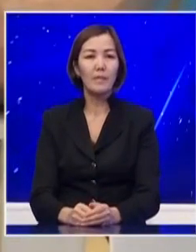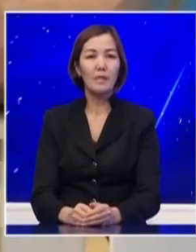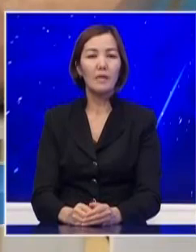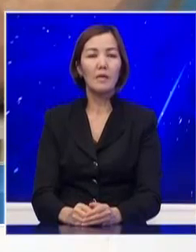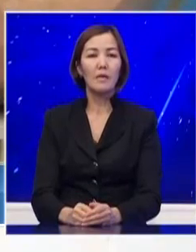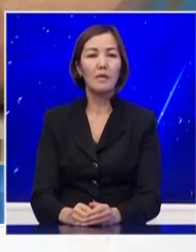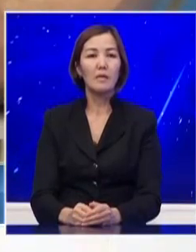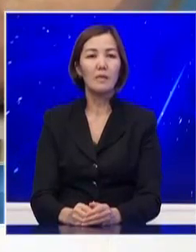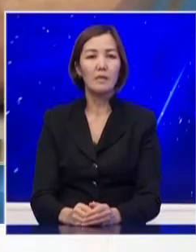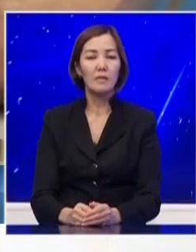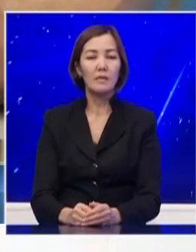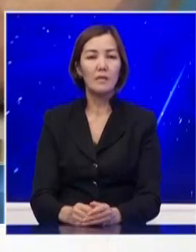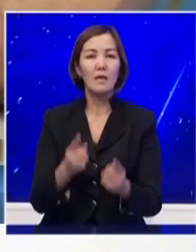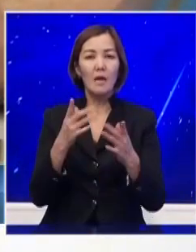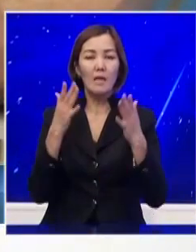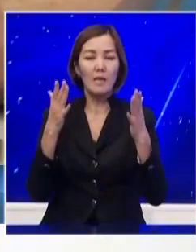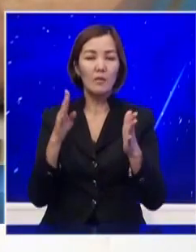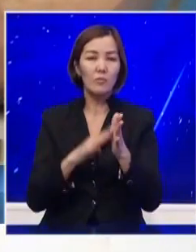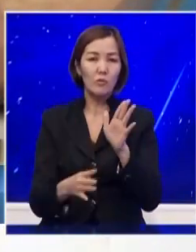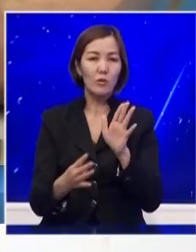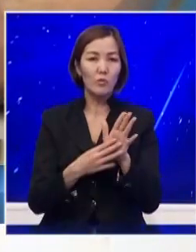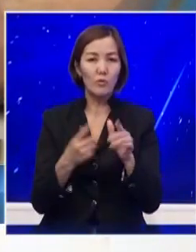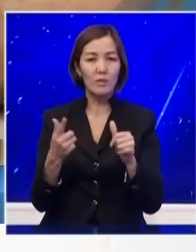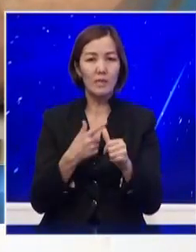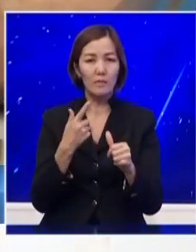есімінің бірі Ар-Рахим. Рахым.